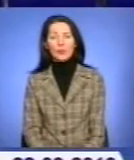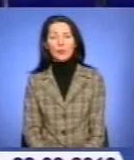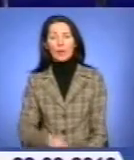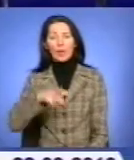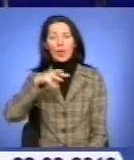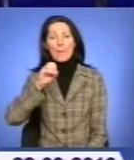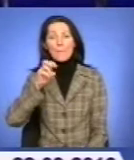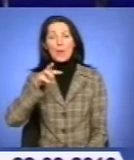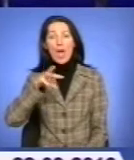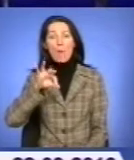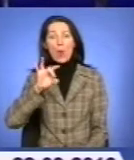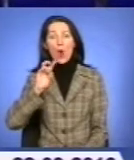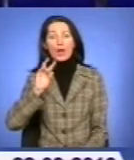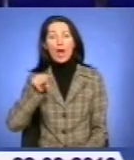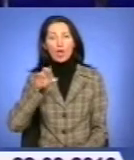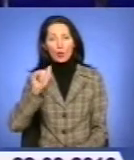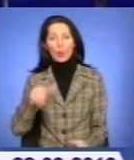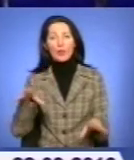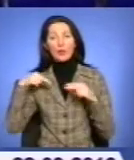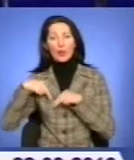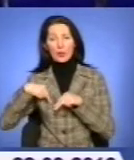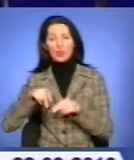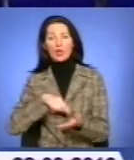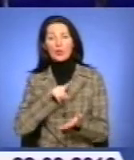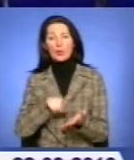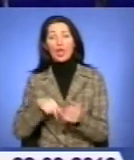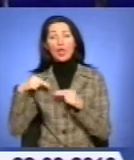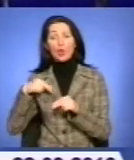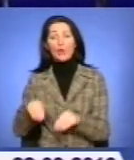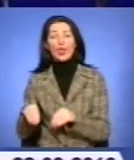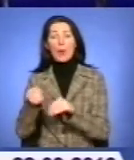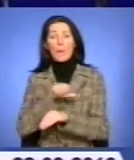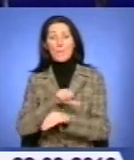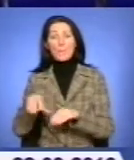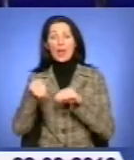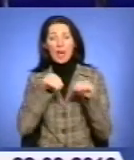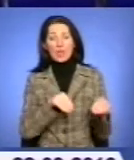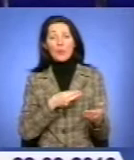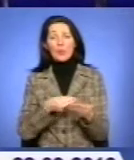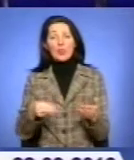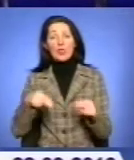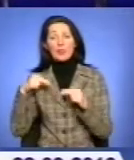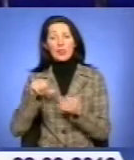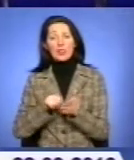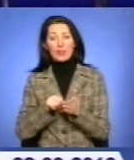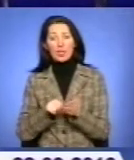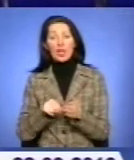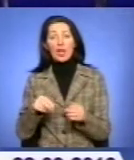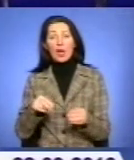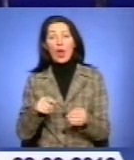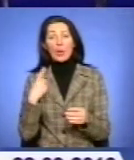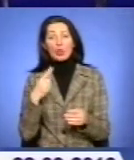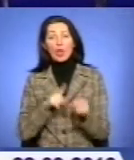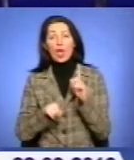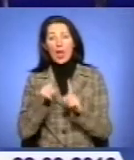Меморандум про співробітництво з питань трудової міграції підписали представники обласної державної адміністрації, обласної ради та обласної